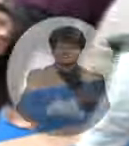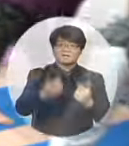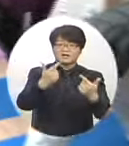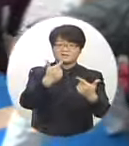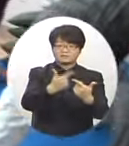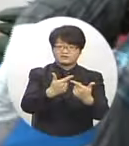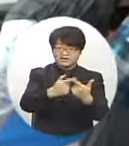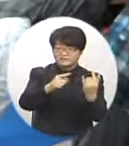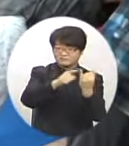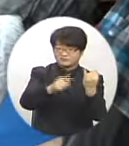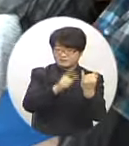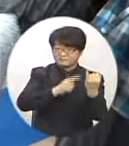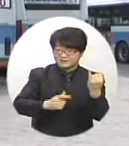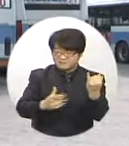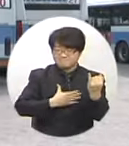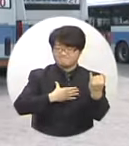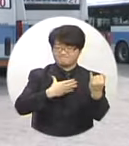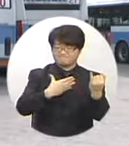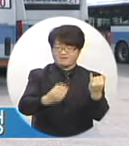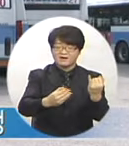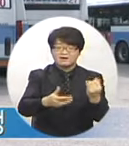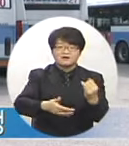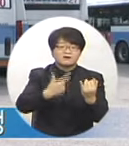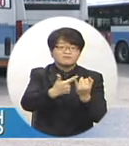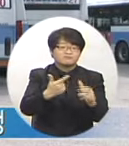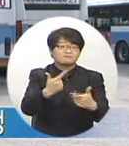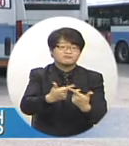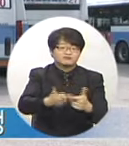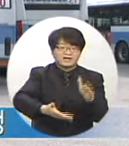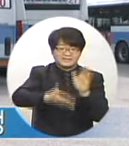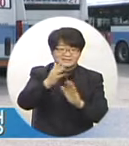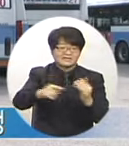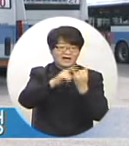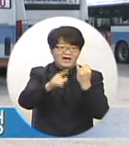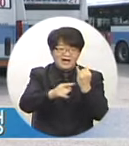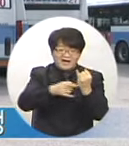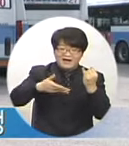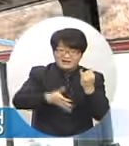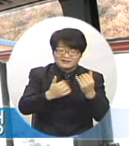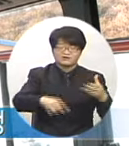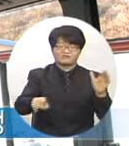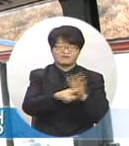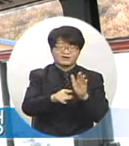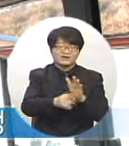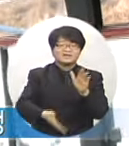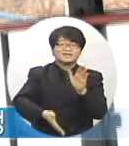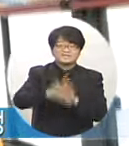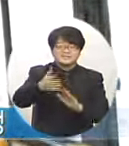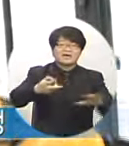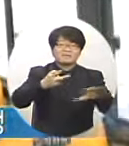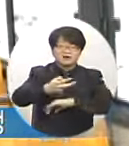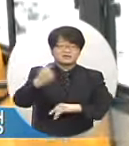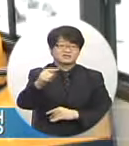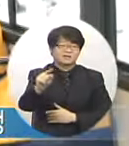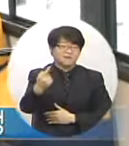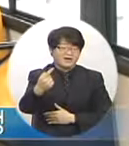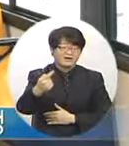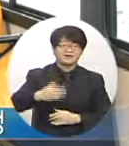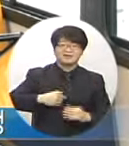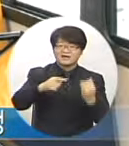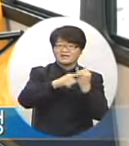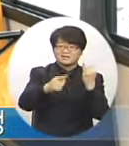부산에서는 임산부가 더 편해집니다. 부산시가 출산 친화적 사회 분위기를 만들기 위해 시내버스 1,100대에